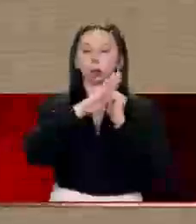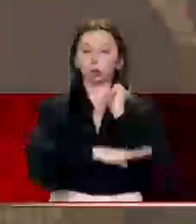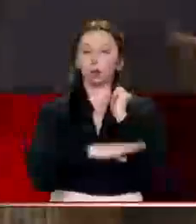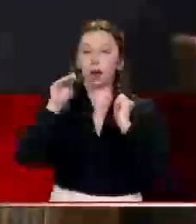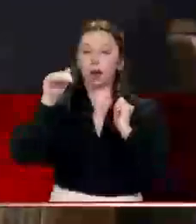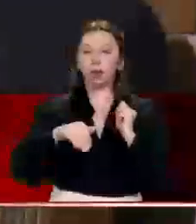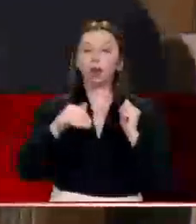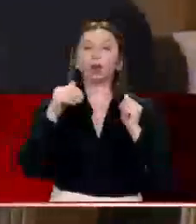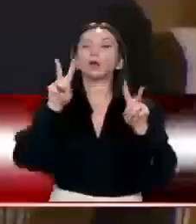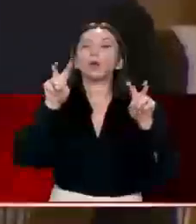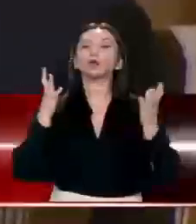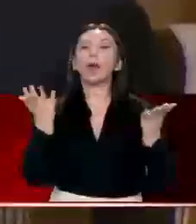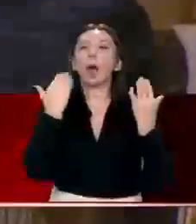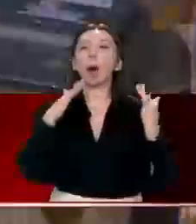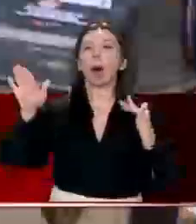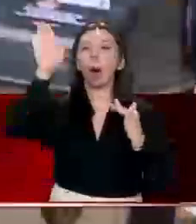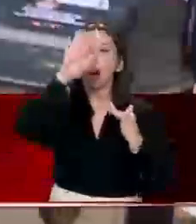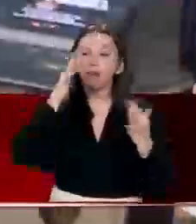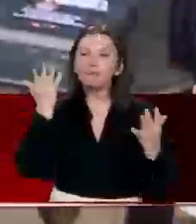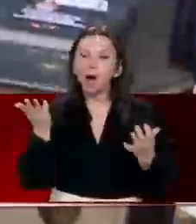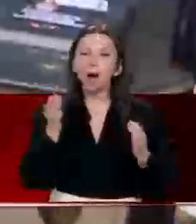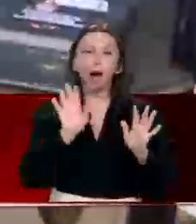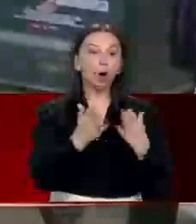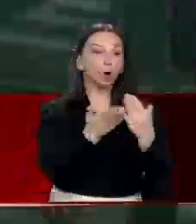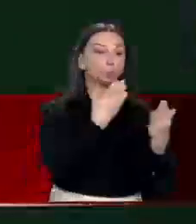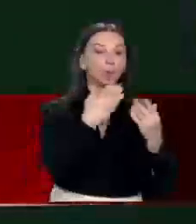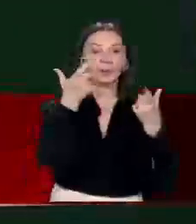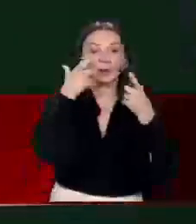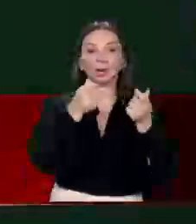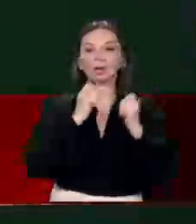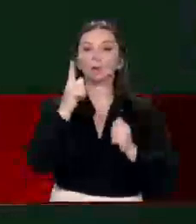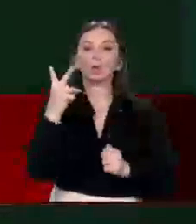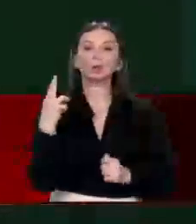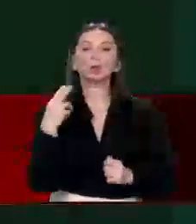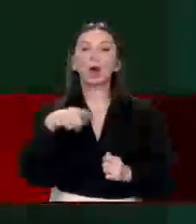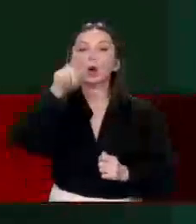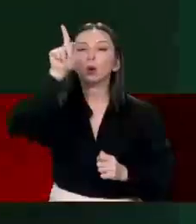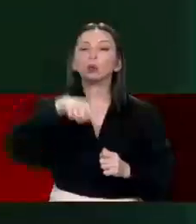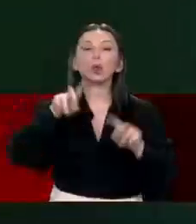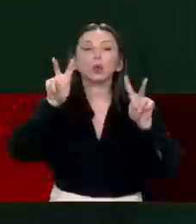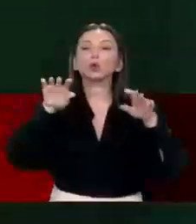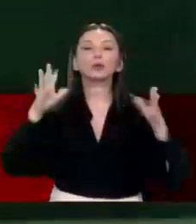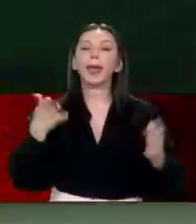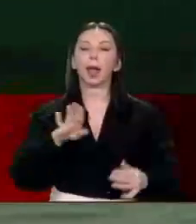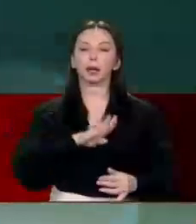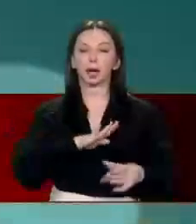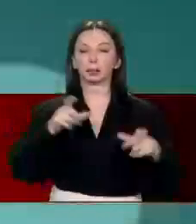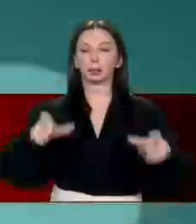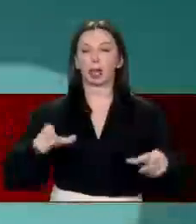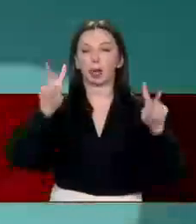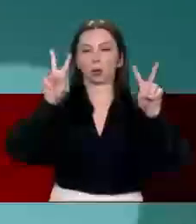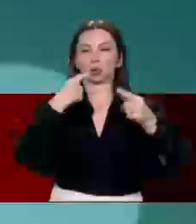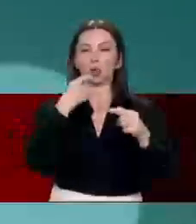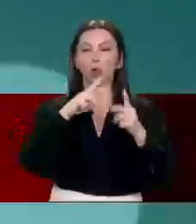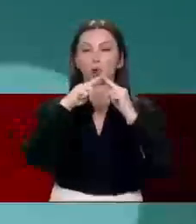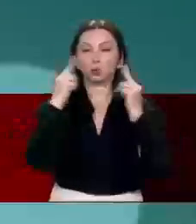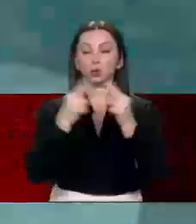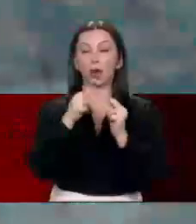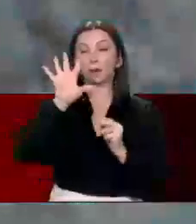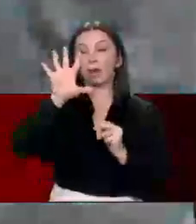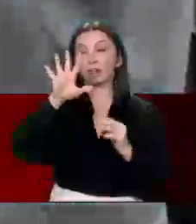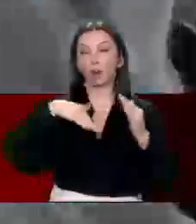iklim ama sohbetleri de görüşmeleri de dikkat çekiciydi bir numaralı Gündem Gazze yine aynı çıkışı Yaptı Dünya 5en